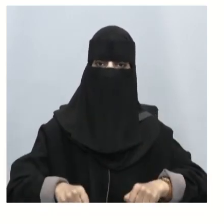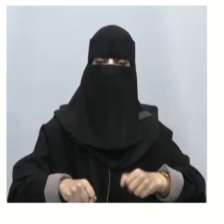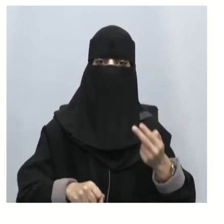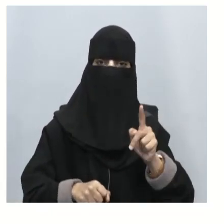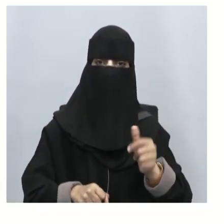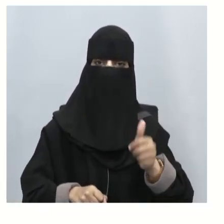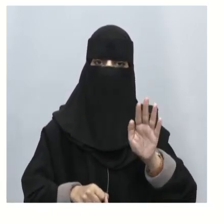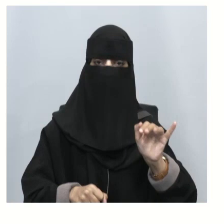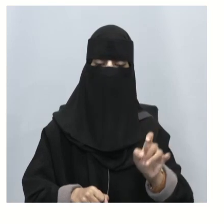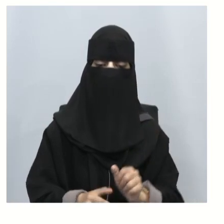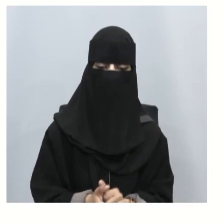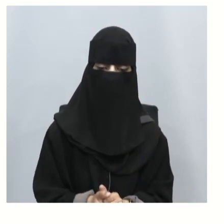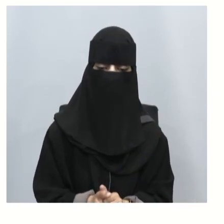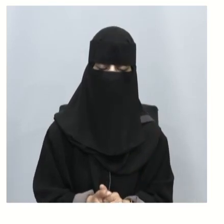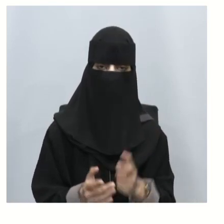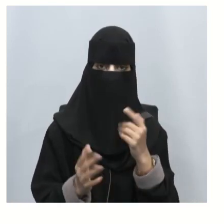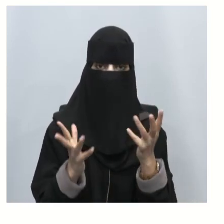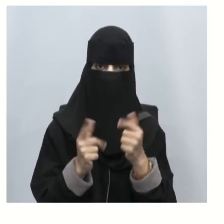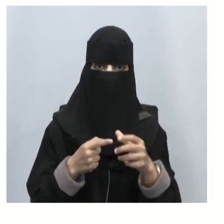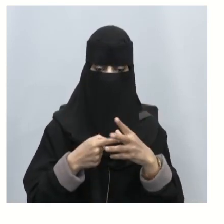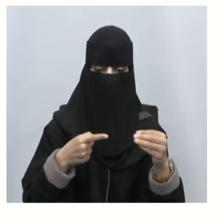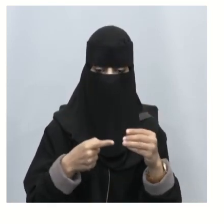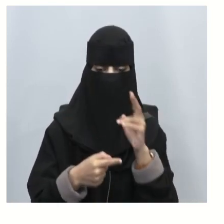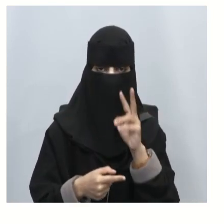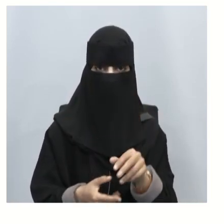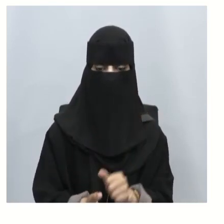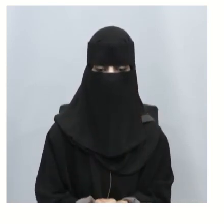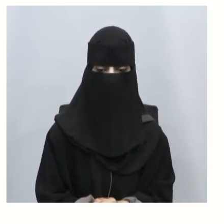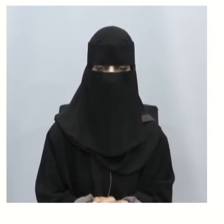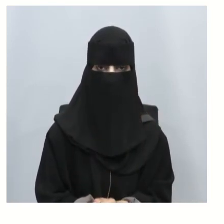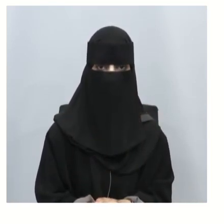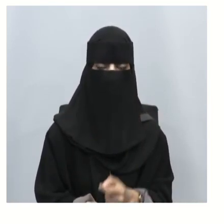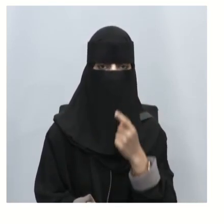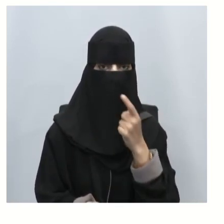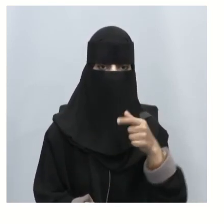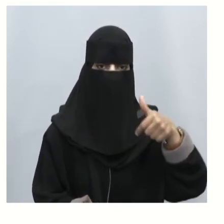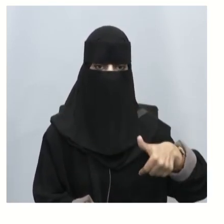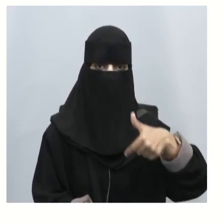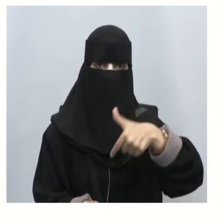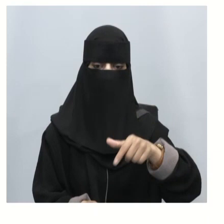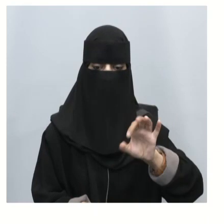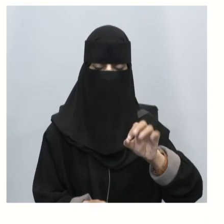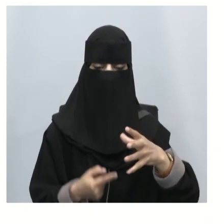احسنتم اذا من خلال اجراء عمليه الطرح سنه 656